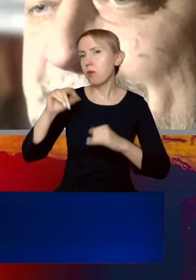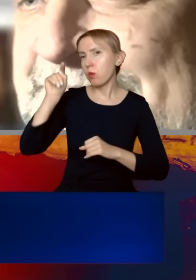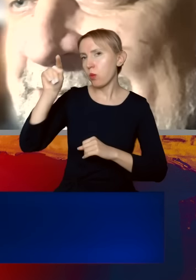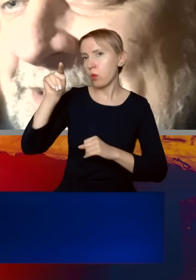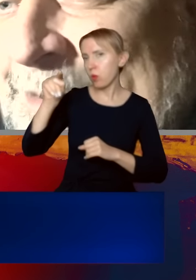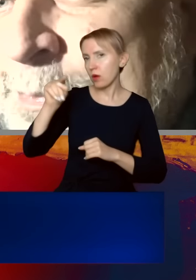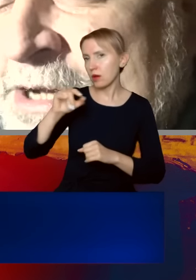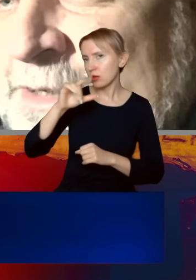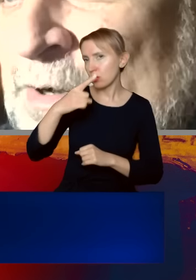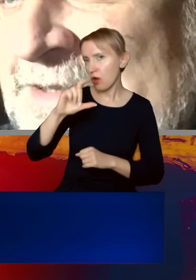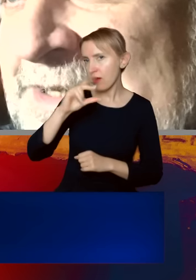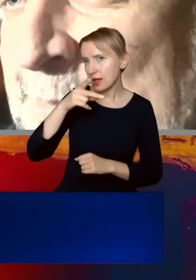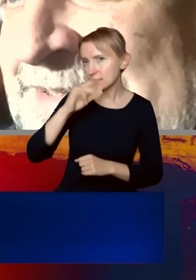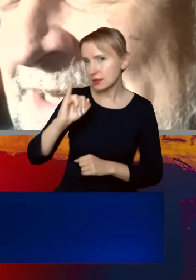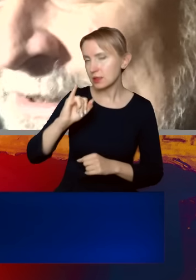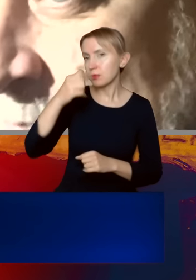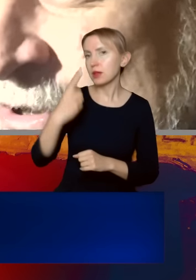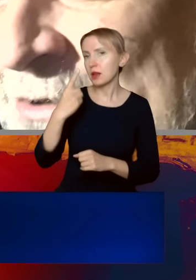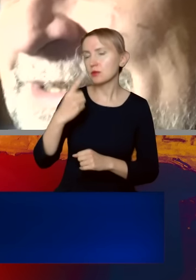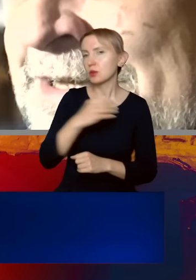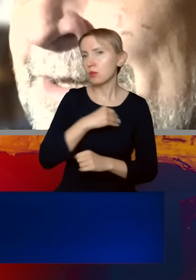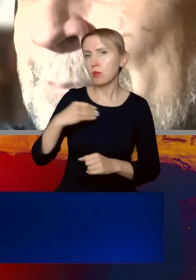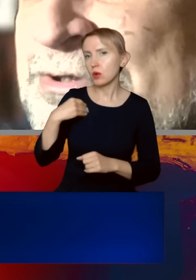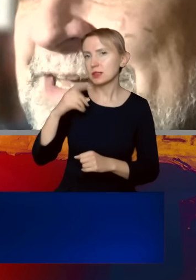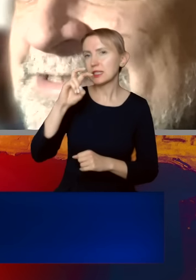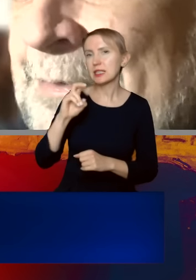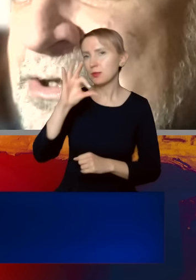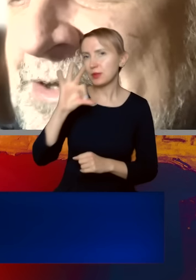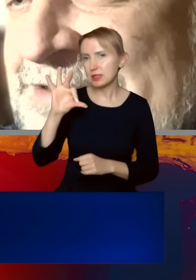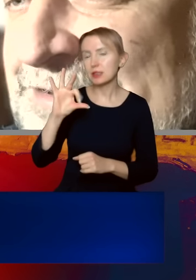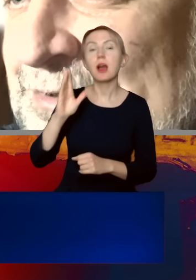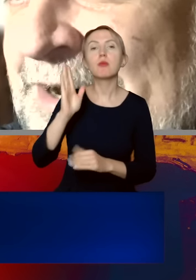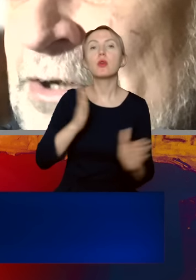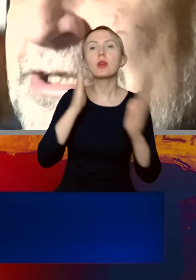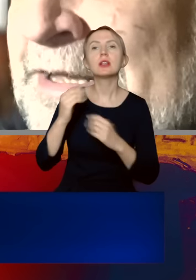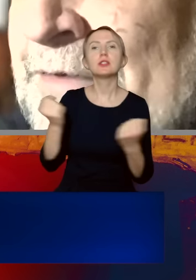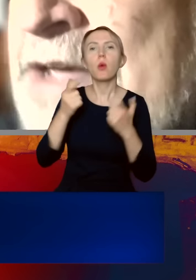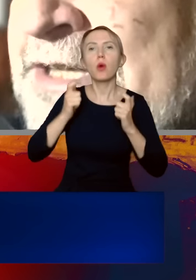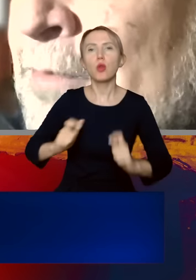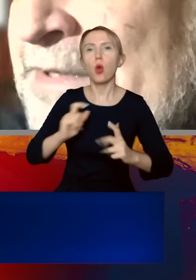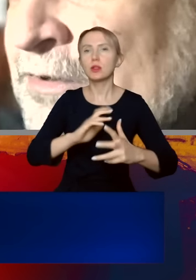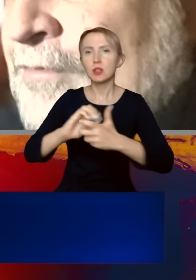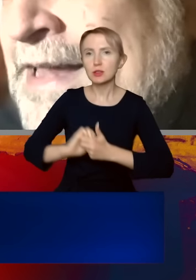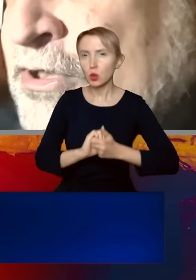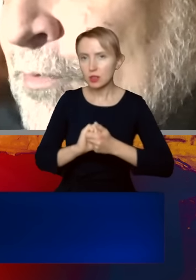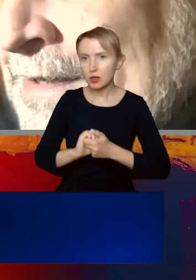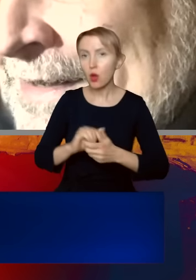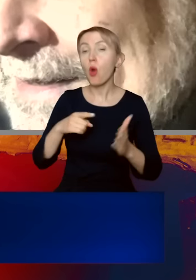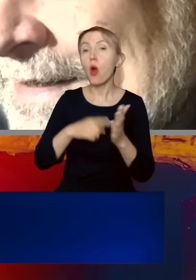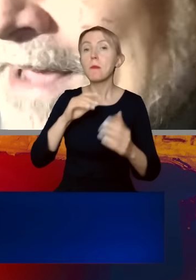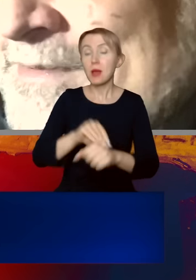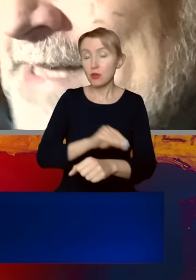Wieńczysław Nowacki, pierwszy polski hipis z lat 70., później działacz Rolniczej Solidarności, właśnie tą metodą